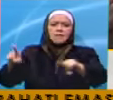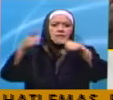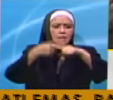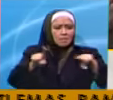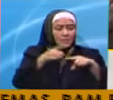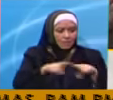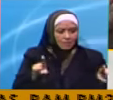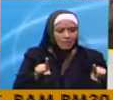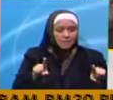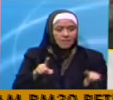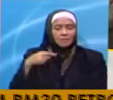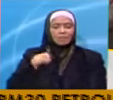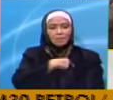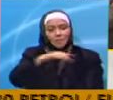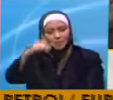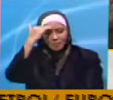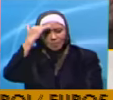Dan kita tahu bahawa